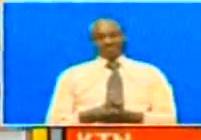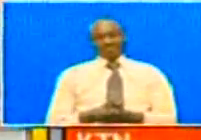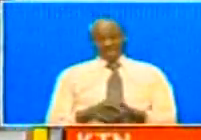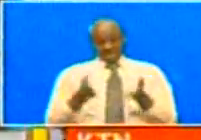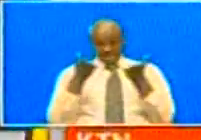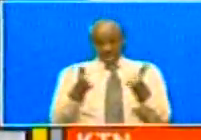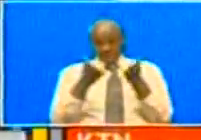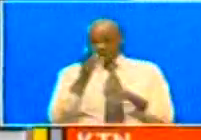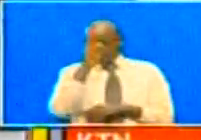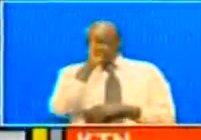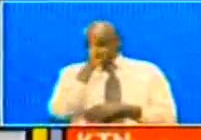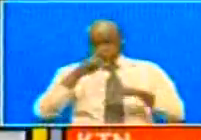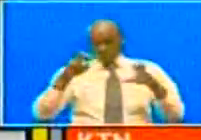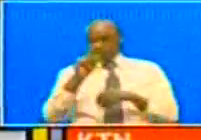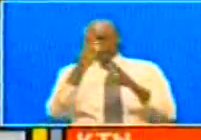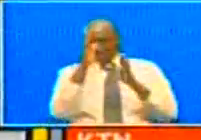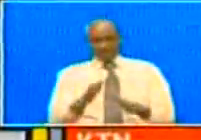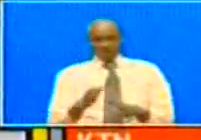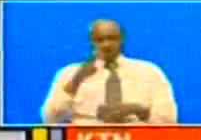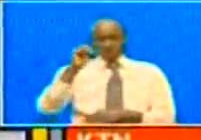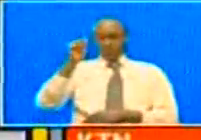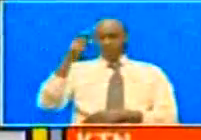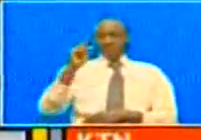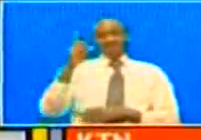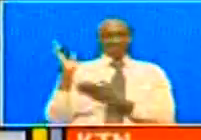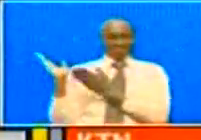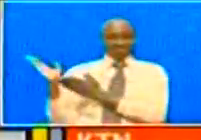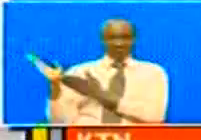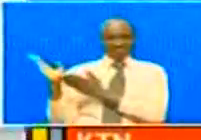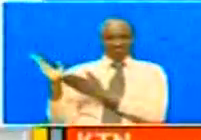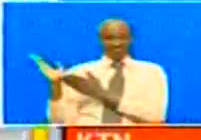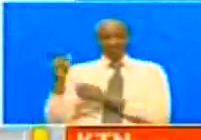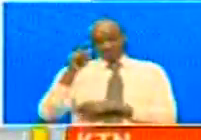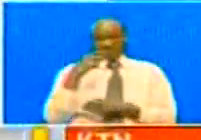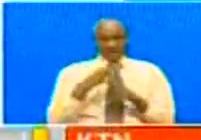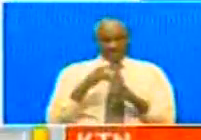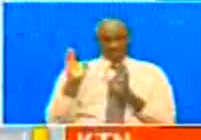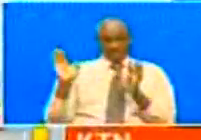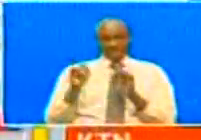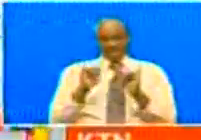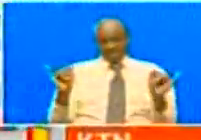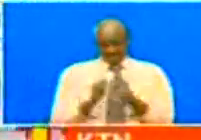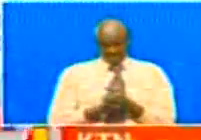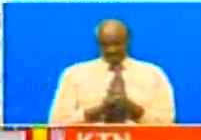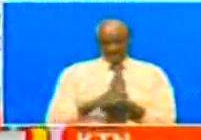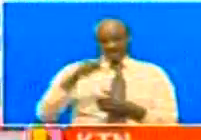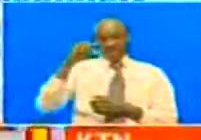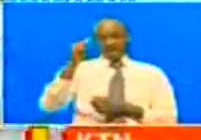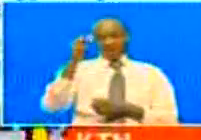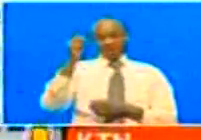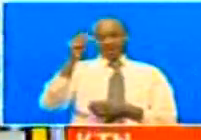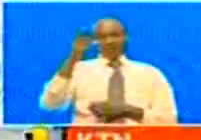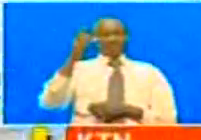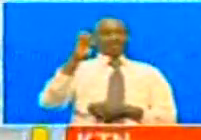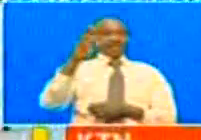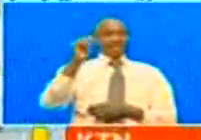Kwa sasa polisi wanamsaka jamaa kwa jina Muhammad Mahmud, pia akijulikana kwa jina Duliadin au Gamadere,